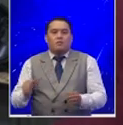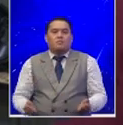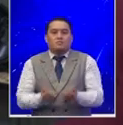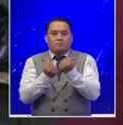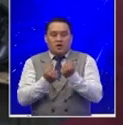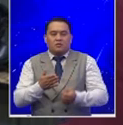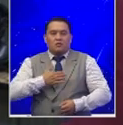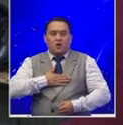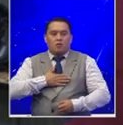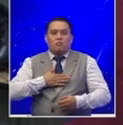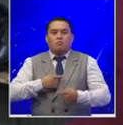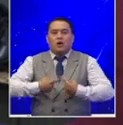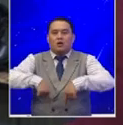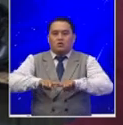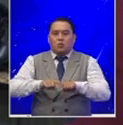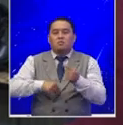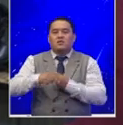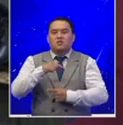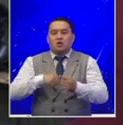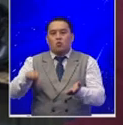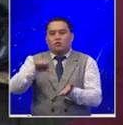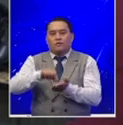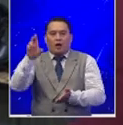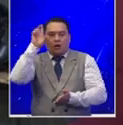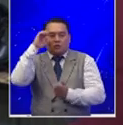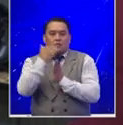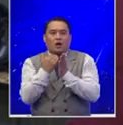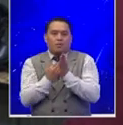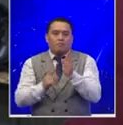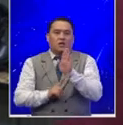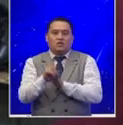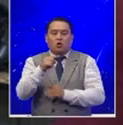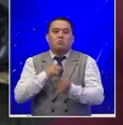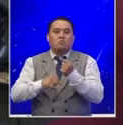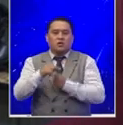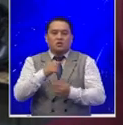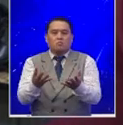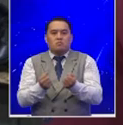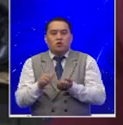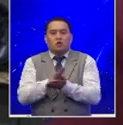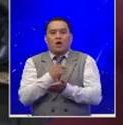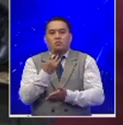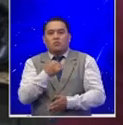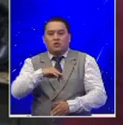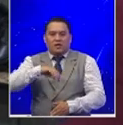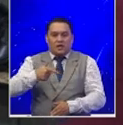поддержку в этом мне оказывает Палата предпринимателей. Я участник государственной программы «Бастау бизнес». Получил грант в 1 миллион